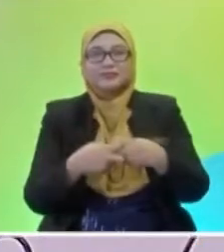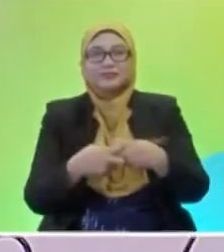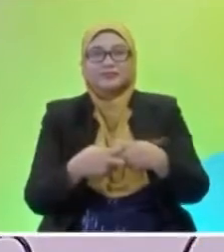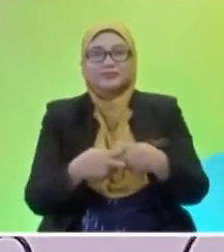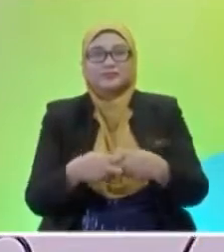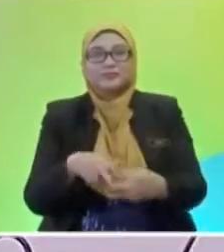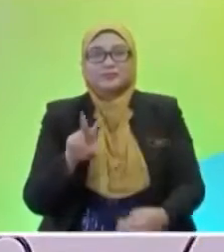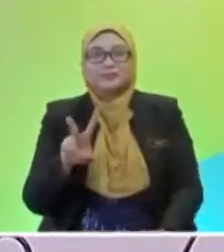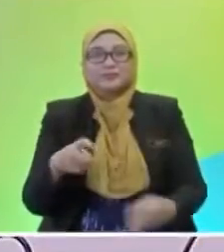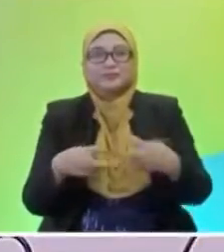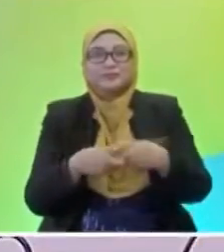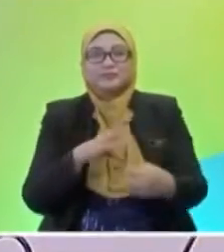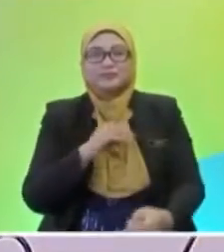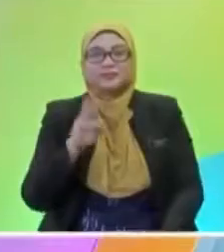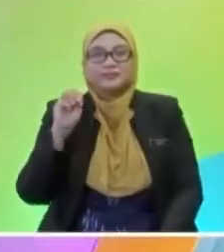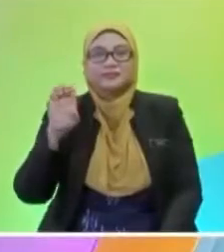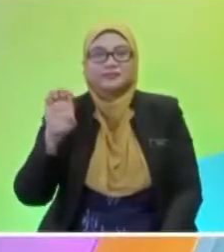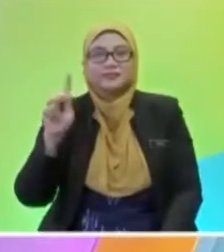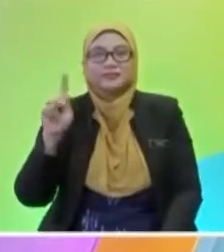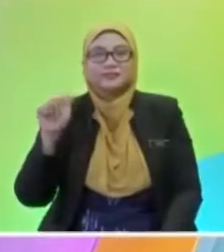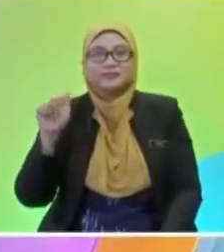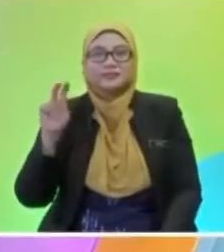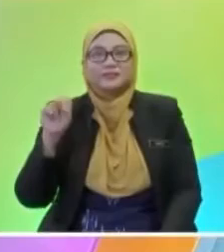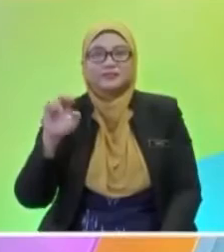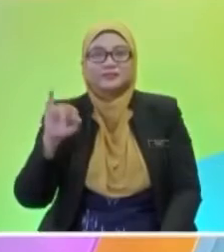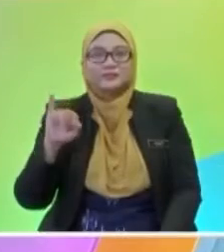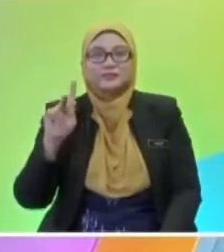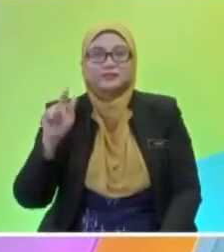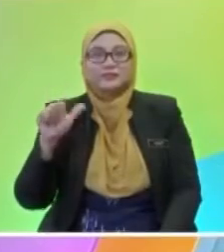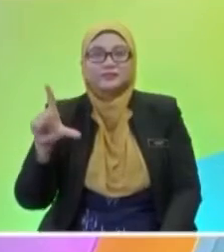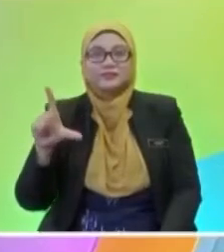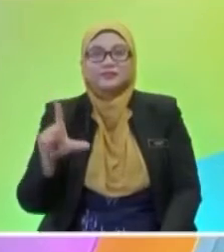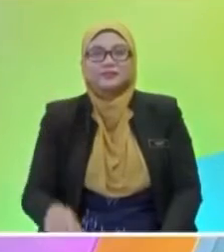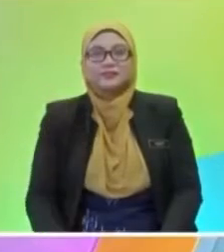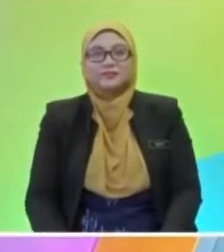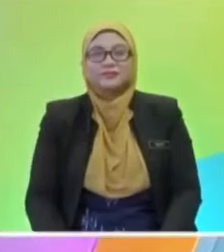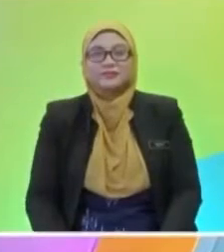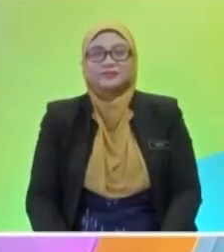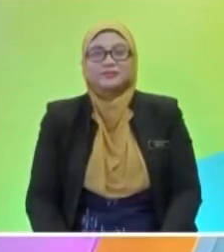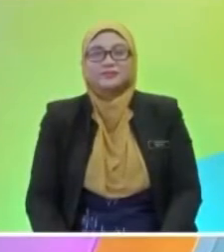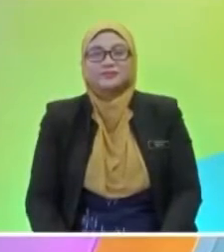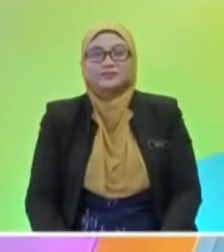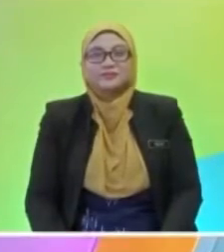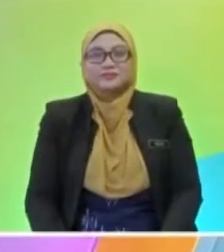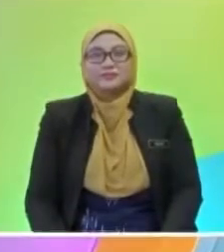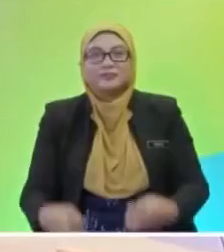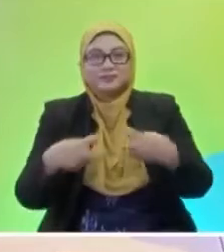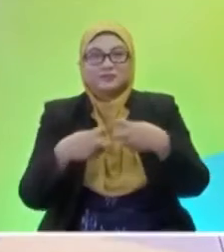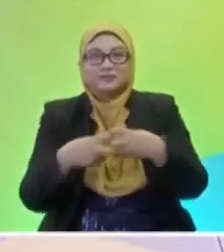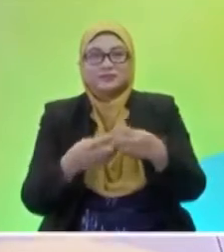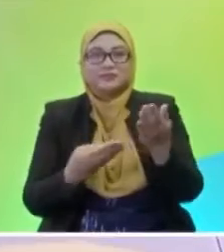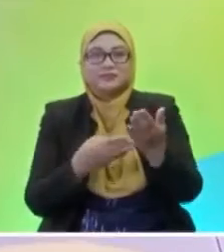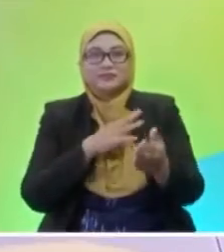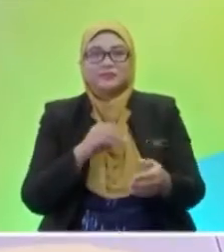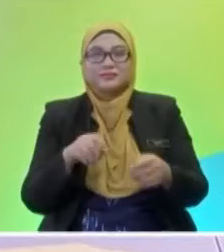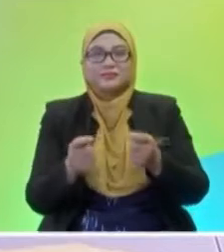dan mechanical. Mekanikal. Jadi kat sini kita gunakan komponen elektrik yang mana? Yang bateri Elektrik, dan motor. Kemudian elektronik kita gunakan